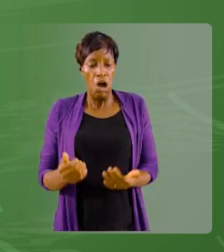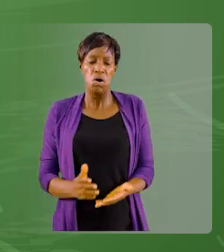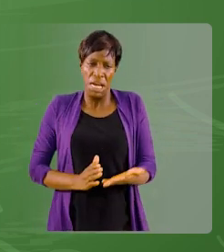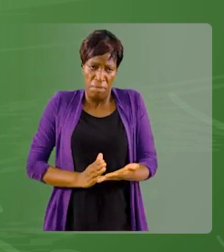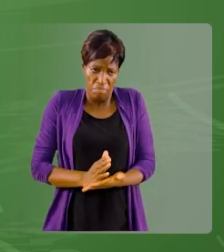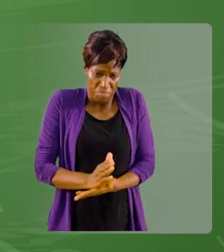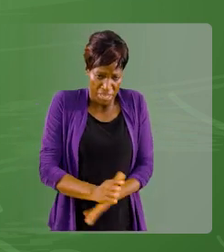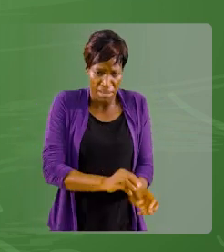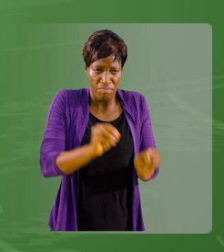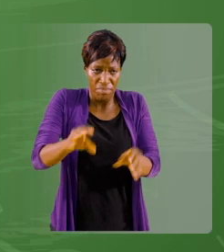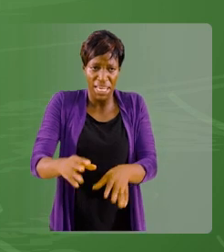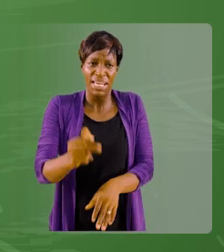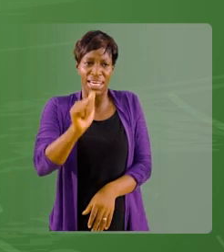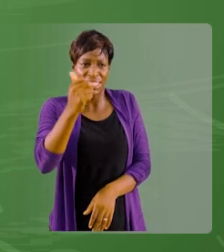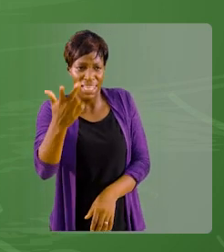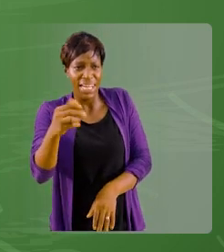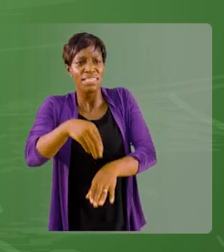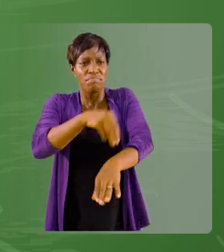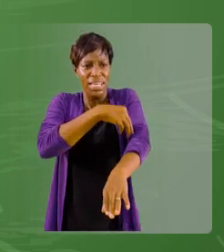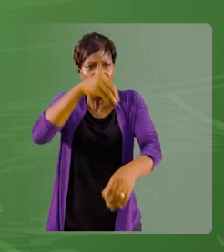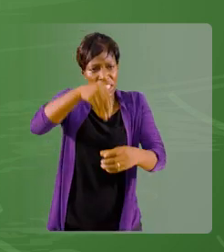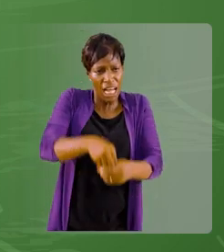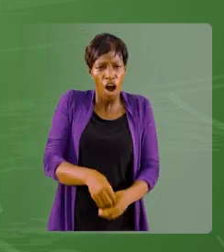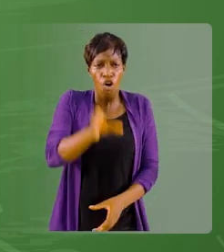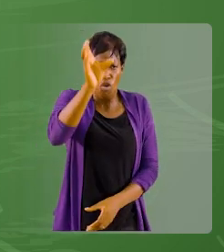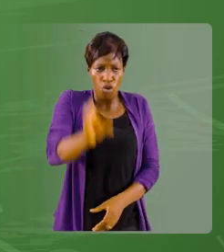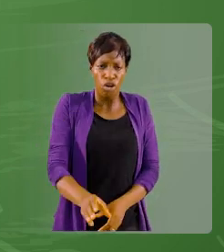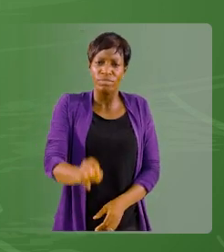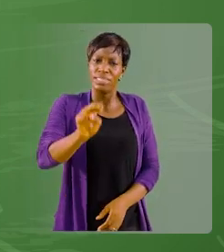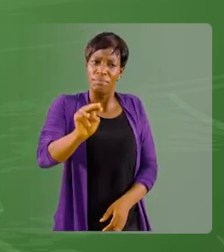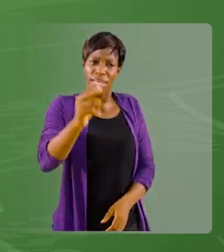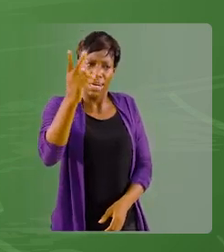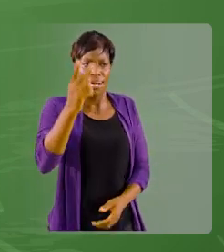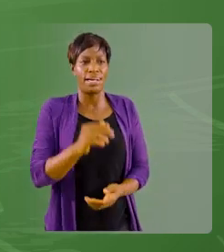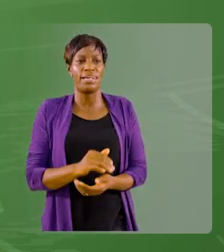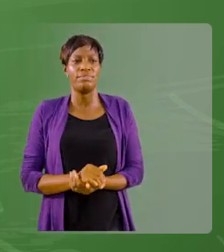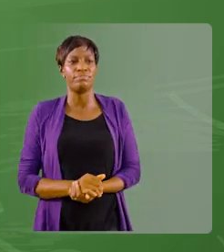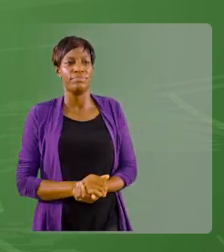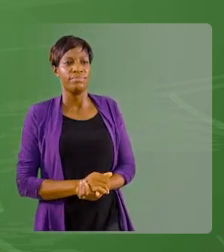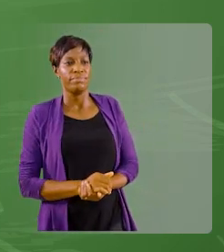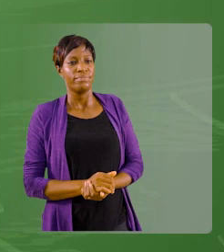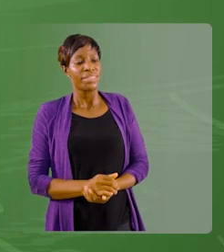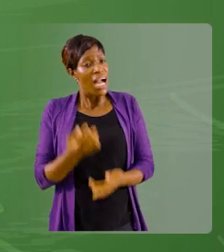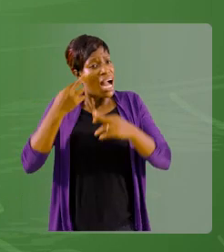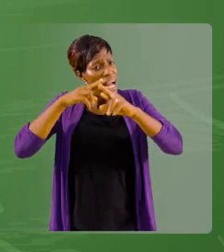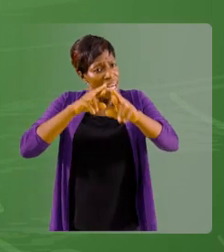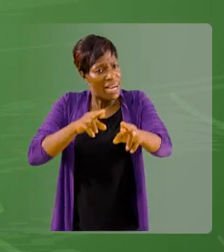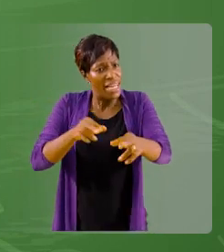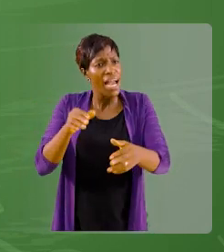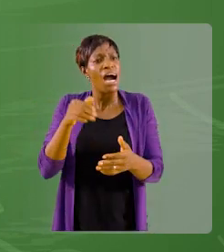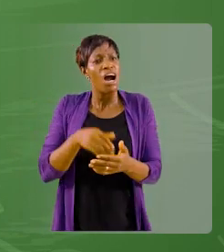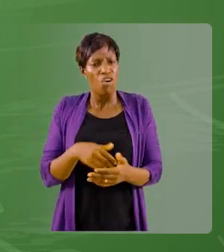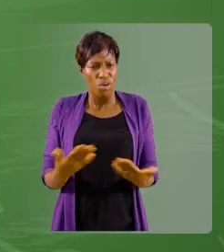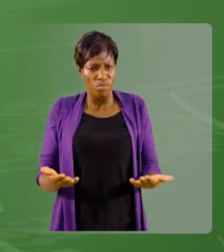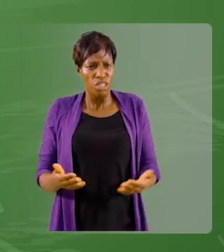colonne des mètres carrés. Nous allons passer maintenant à la conversion. Bien. Regardez, le mètre carré vient avant ou